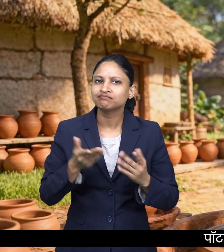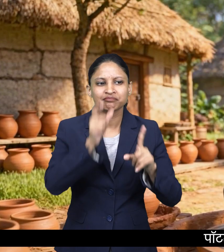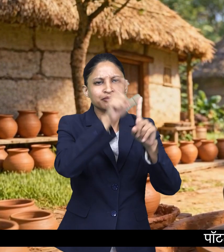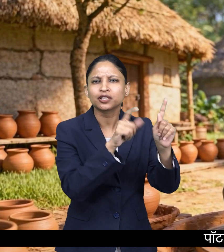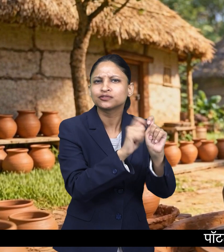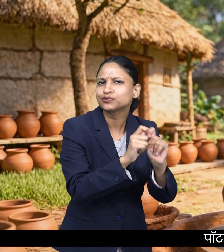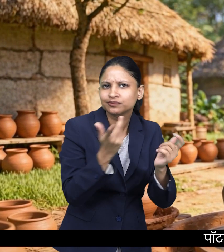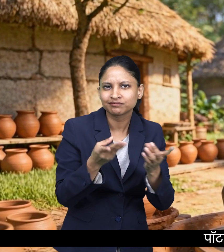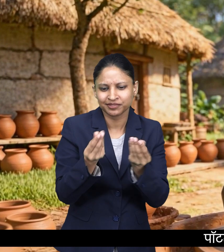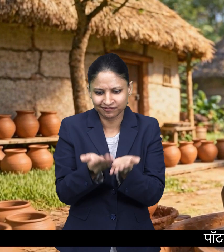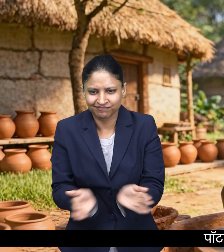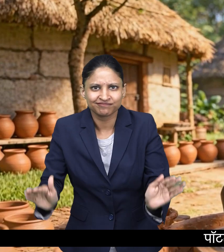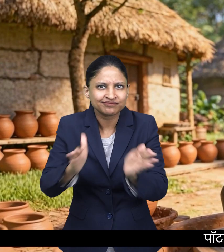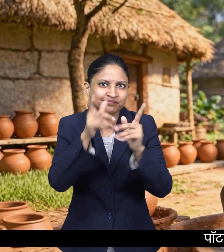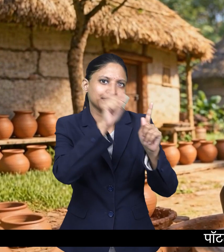पॉटर द पॉट मेकर.